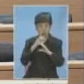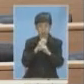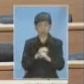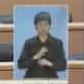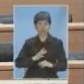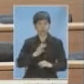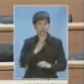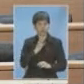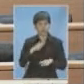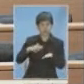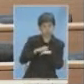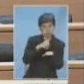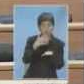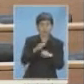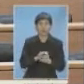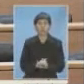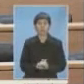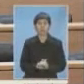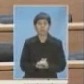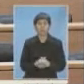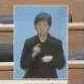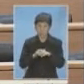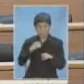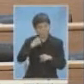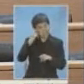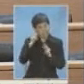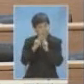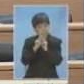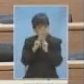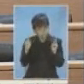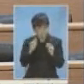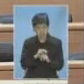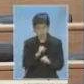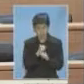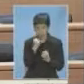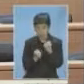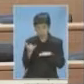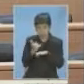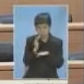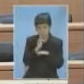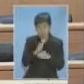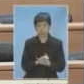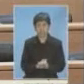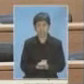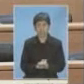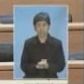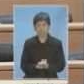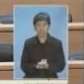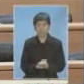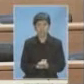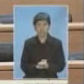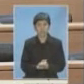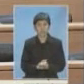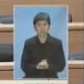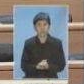VIP เอารถไปชนมาแล้วครับเขาบอกว่าหวังว่ากรรมาธิการจะไม่ขึ้นรถคันนี้นะครับเขาขอมาอย่างนี้ครับ